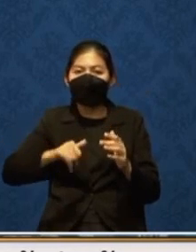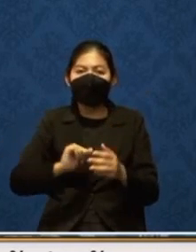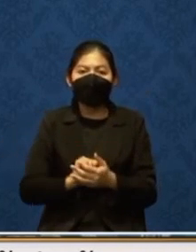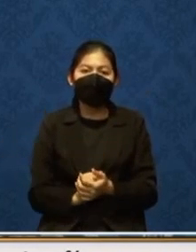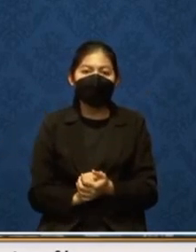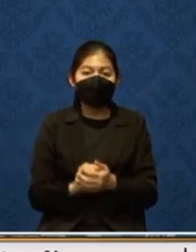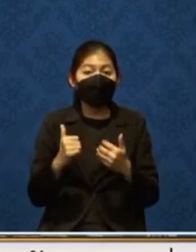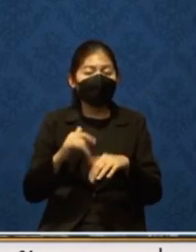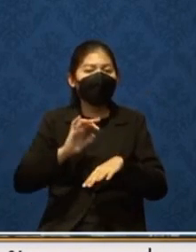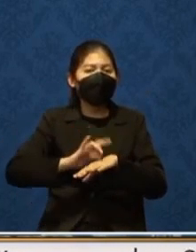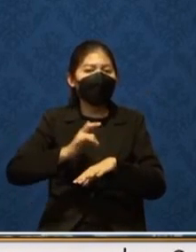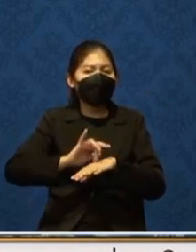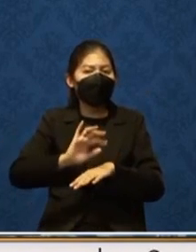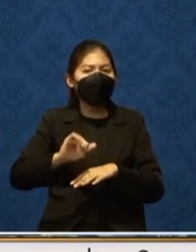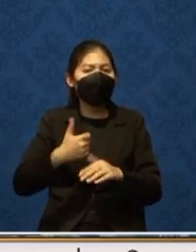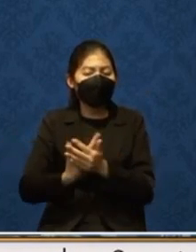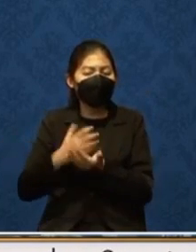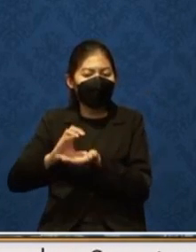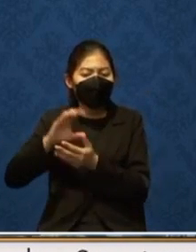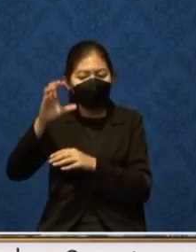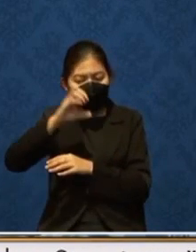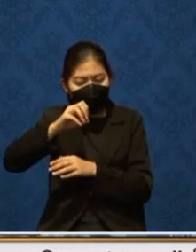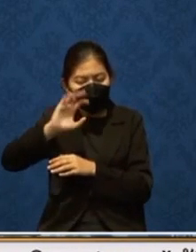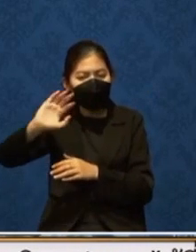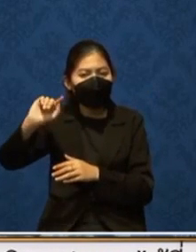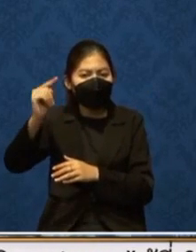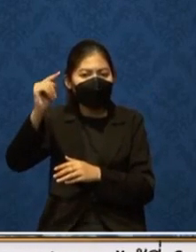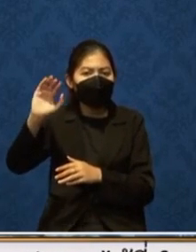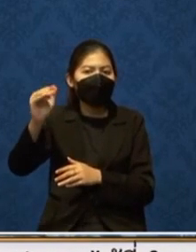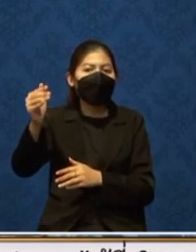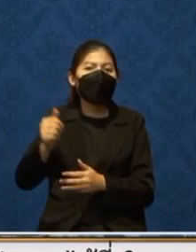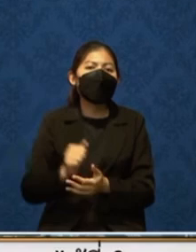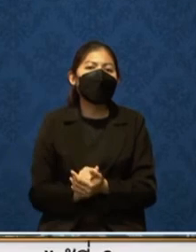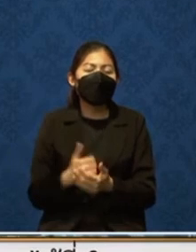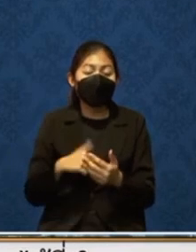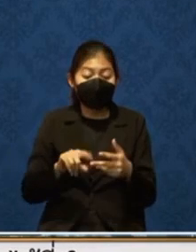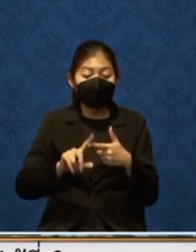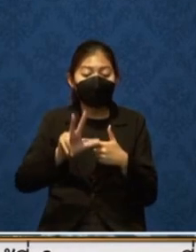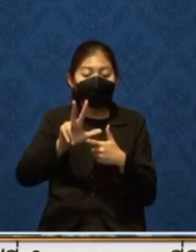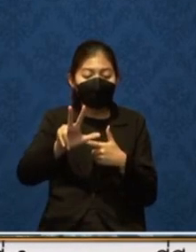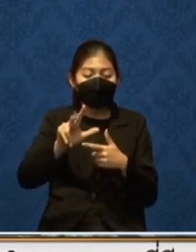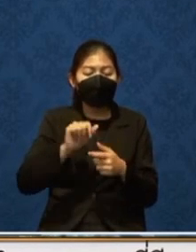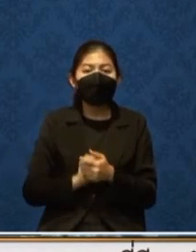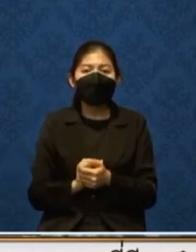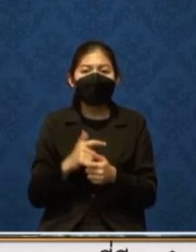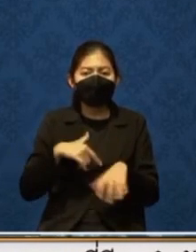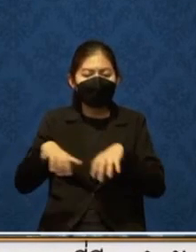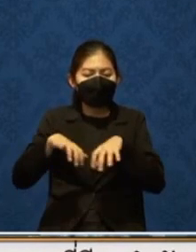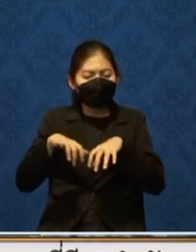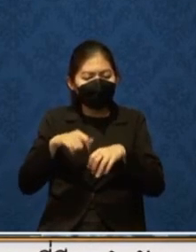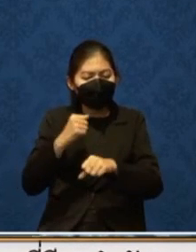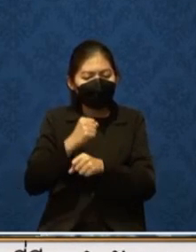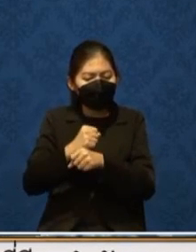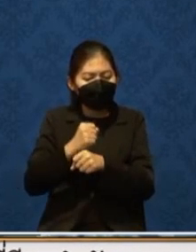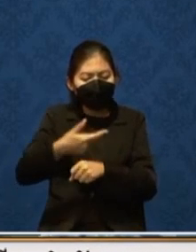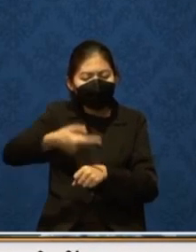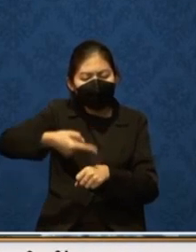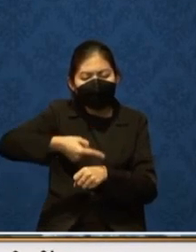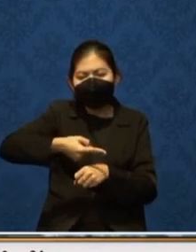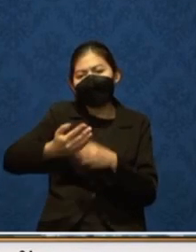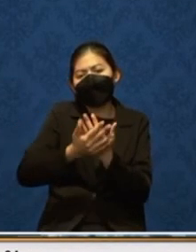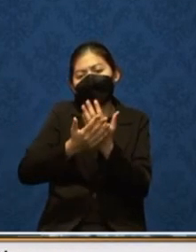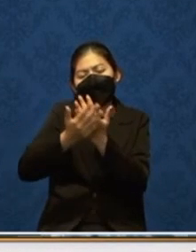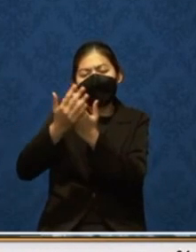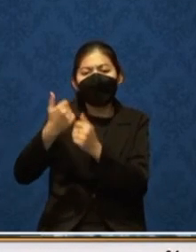อัี้เปธมชาติอยู่แล้วประเด็นที่ 3 กคือ การทเราทํามาซ้อนๆการแ้งดีมากัเองมัจะทําให้ค่า